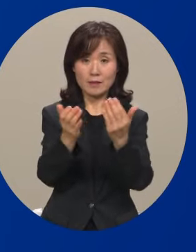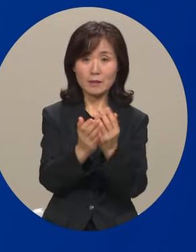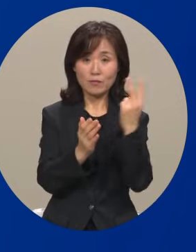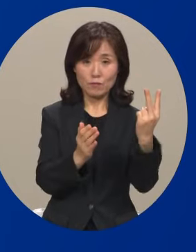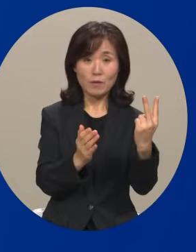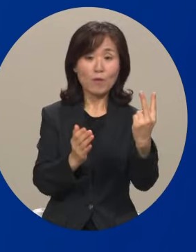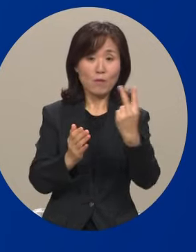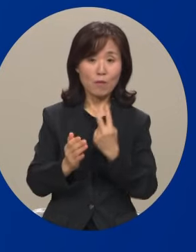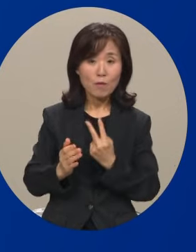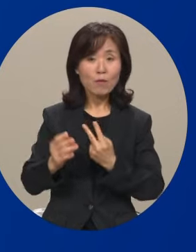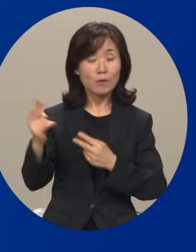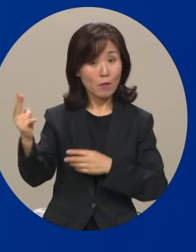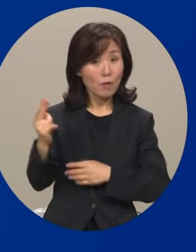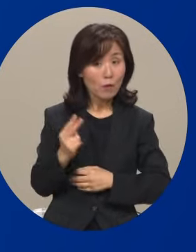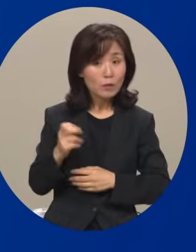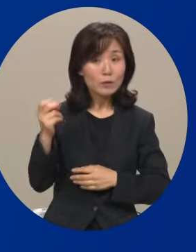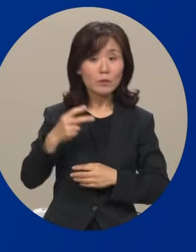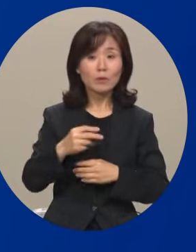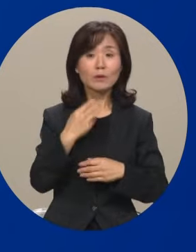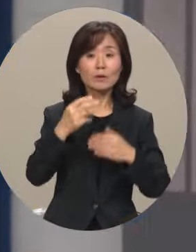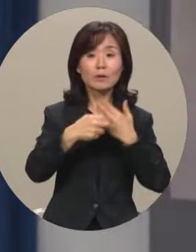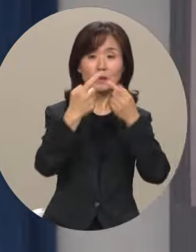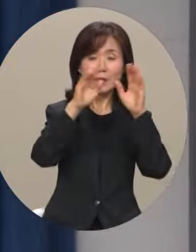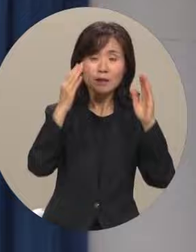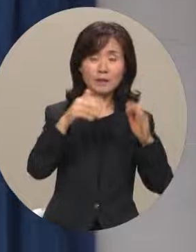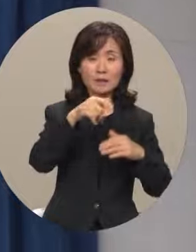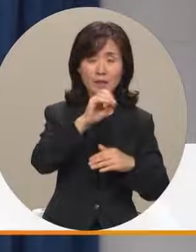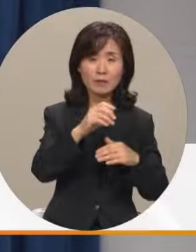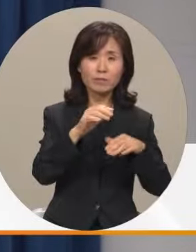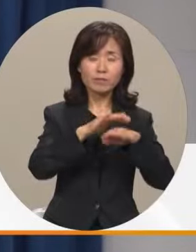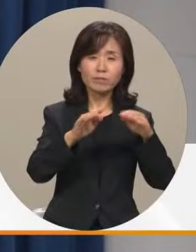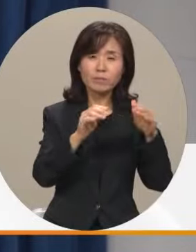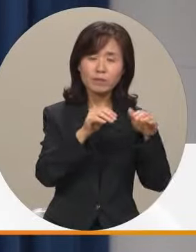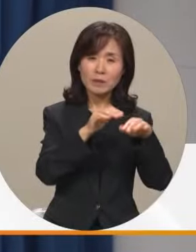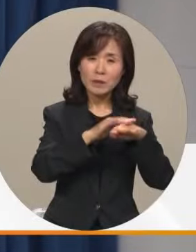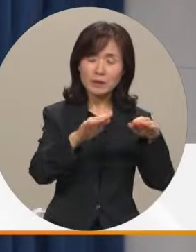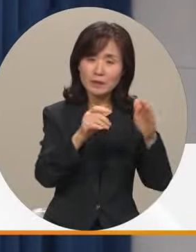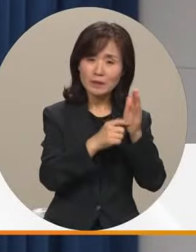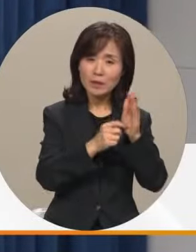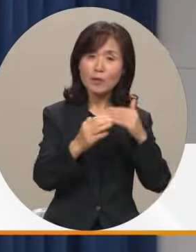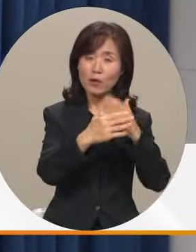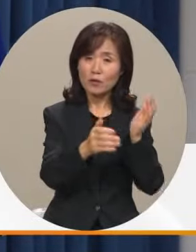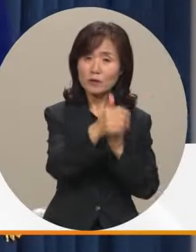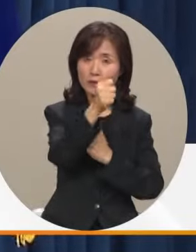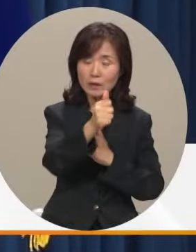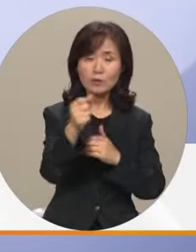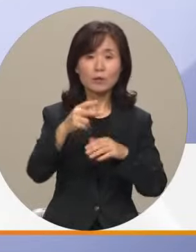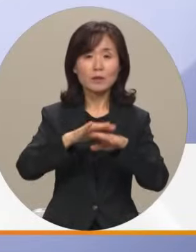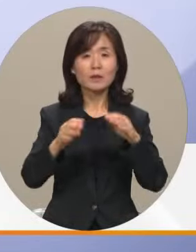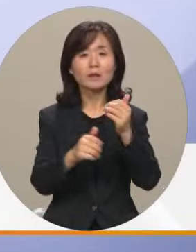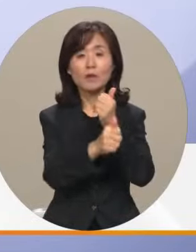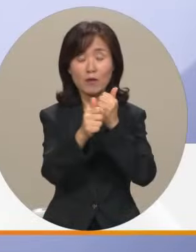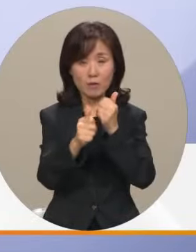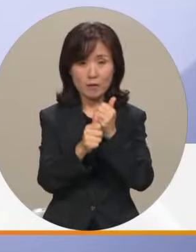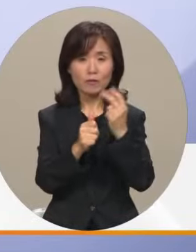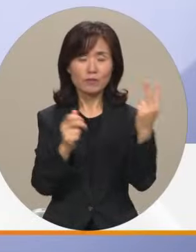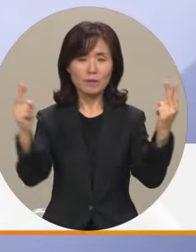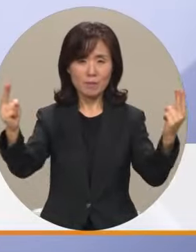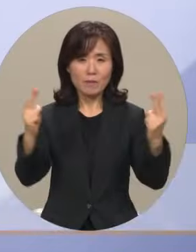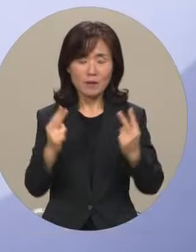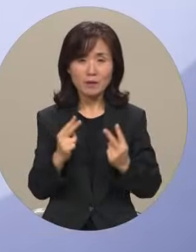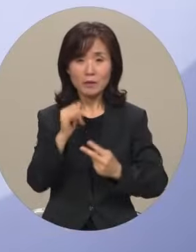위원장과 하은진 비대위원이 참석합니다 정부는 2천명 증원의 필요성을 설명하며 의료계를 설득할 것으로